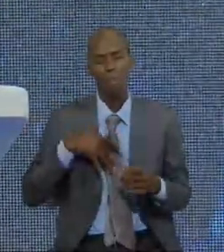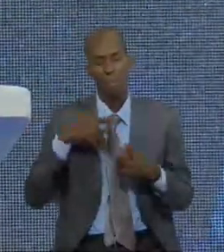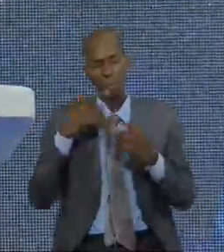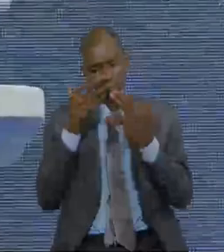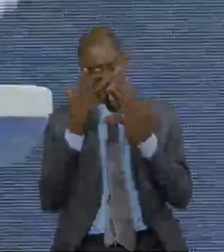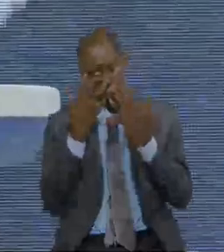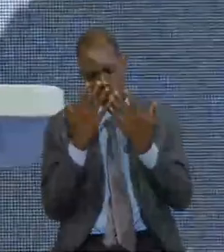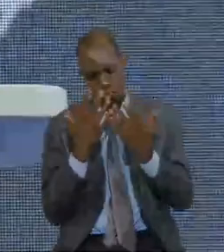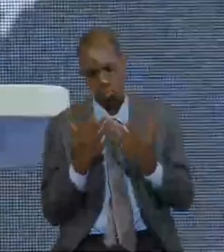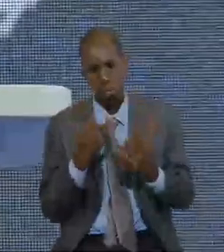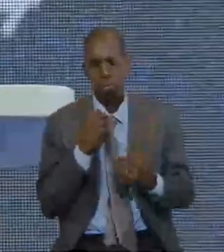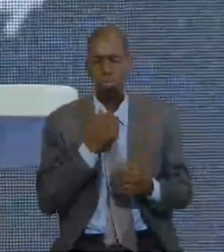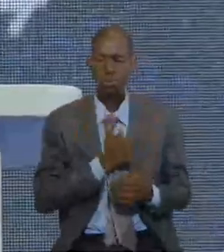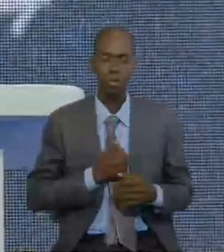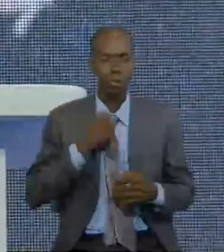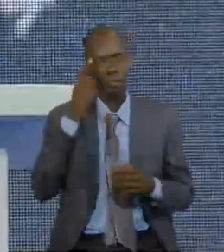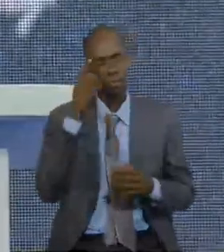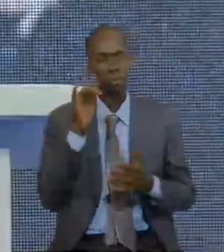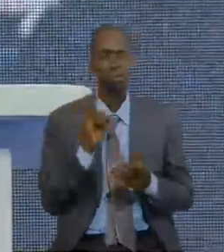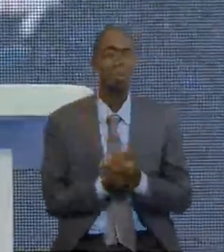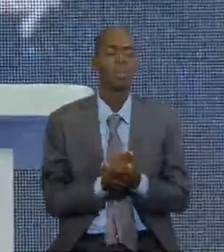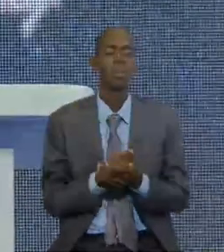nous sommes désolés pour cela